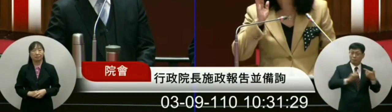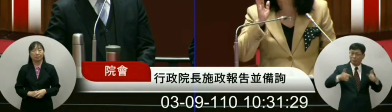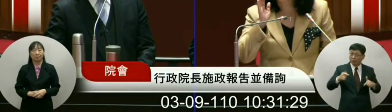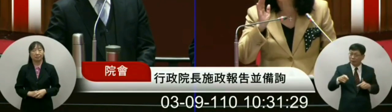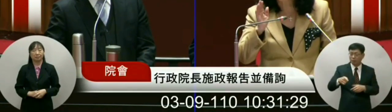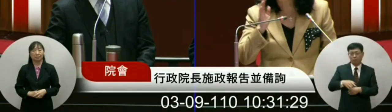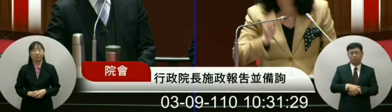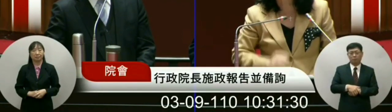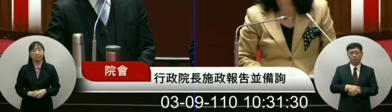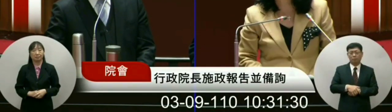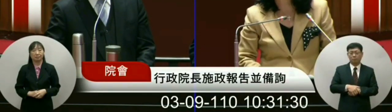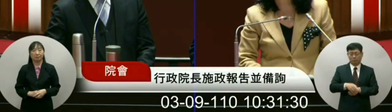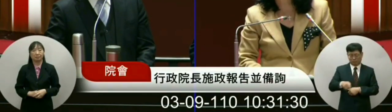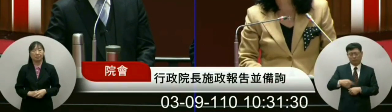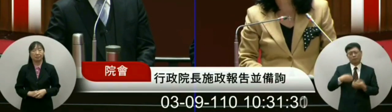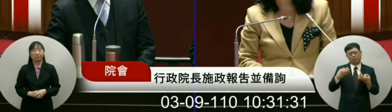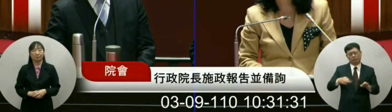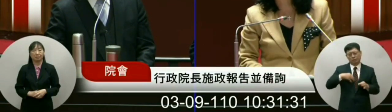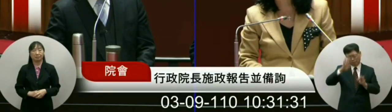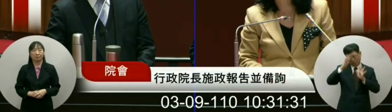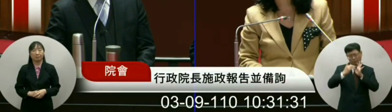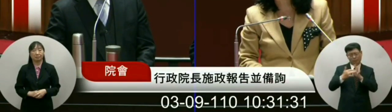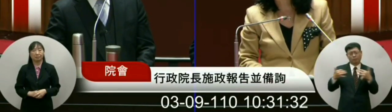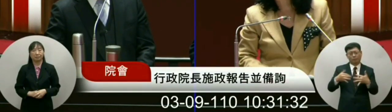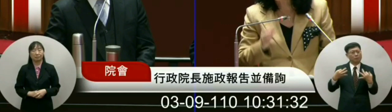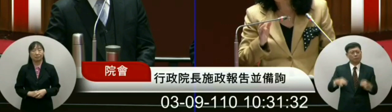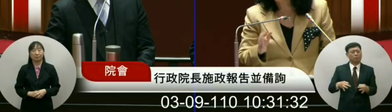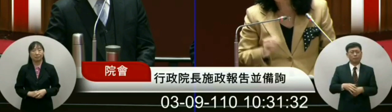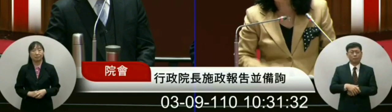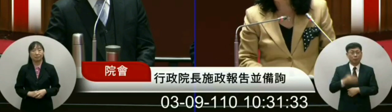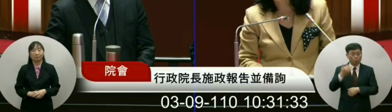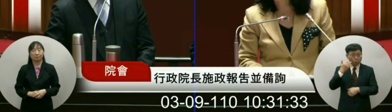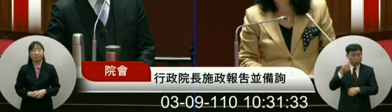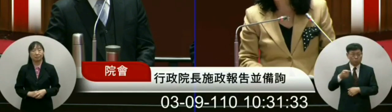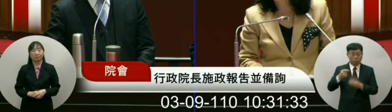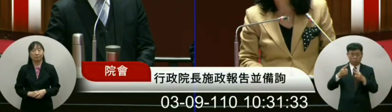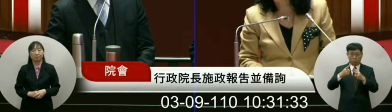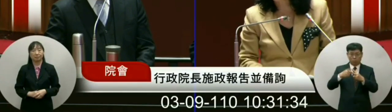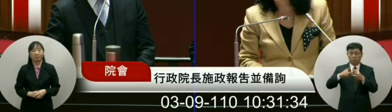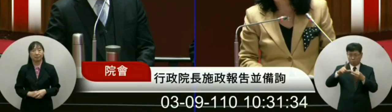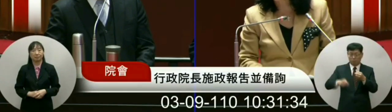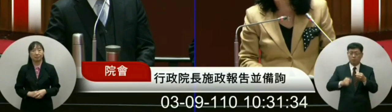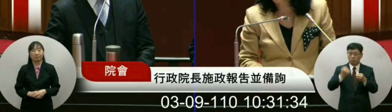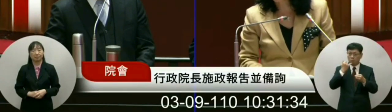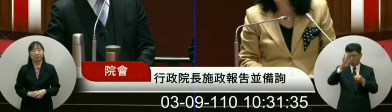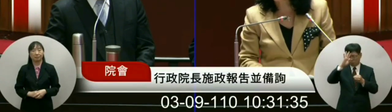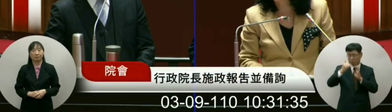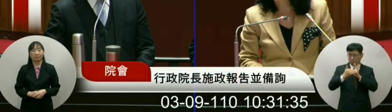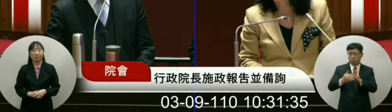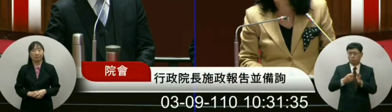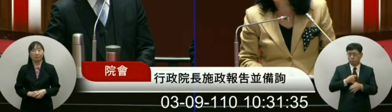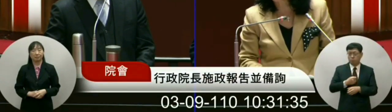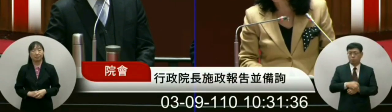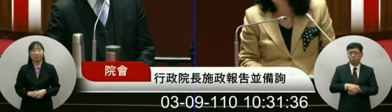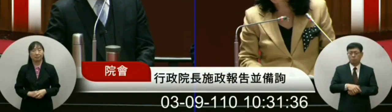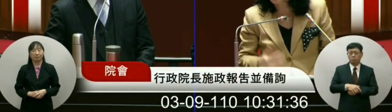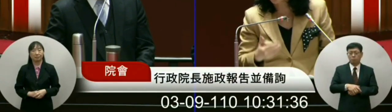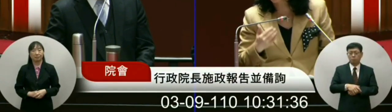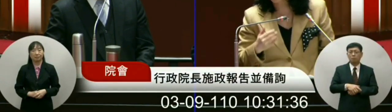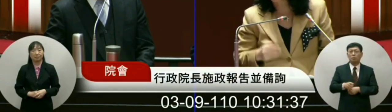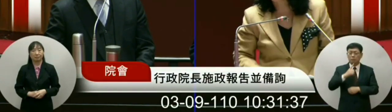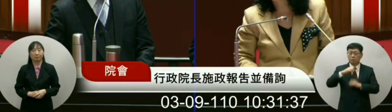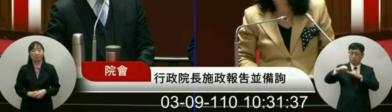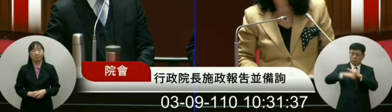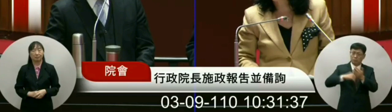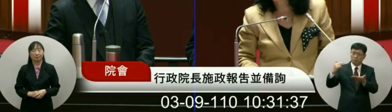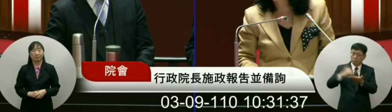不同，是因为单纯防疫的关系而已，所以只要是小明他就有防疫的必要性，所以他进